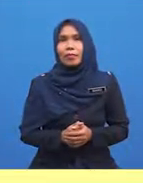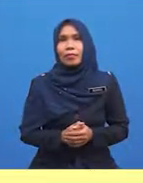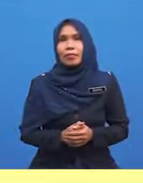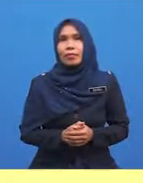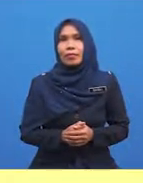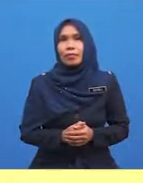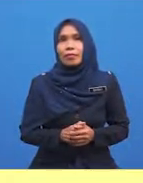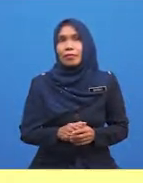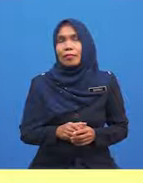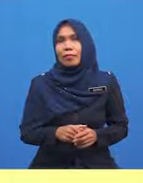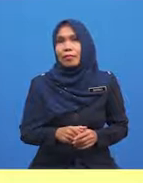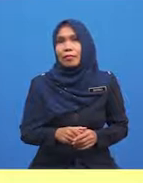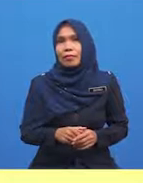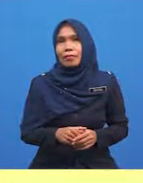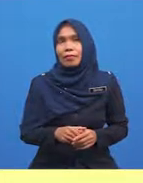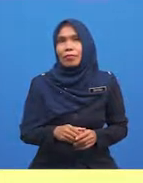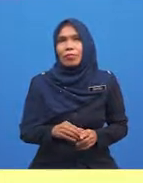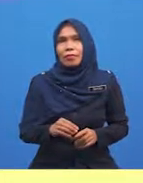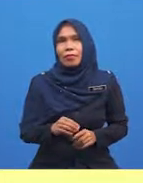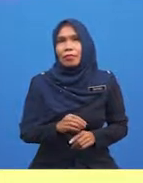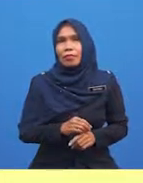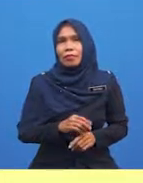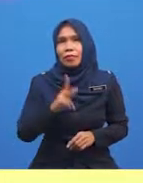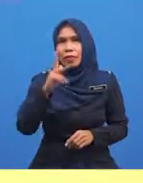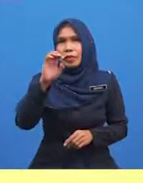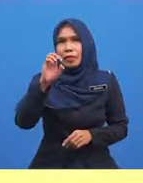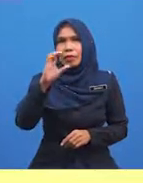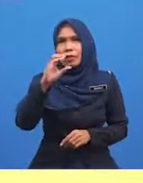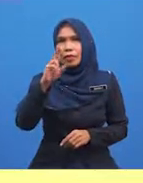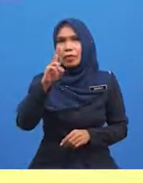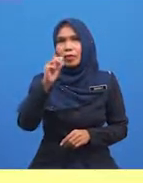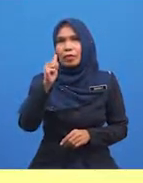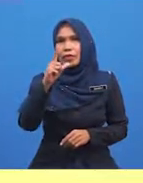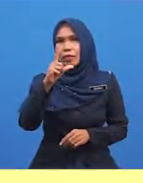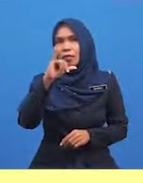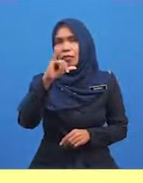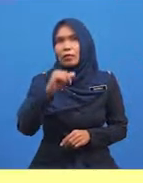diwujudkan mengikut bahagian 15 Perlembagaan Persekutuan.